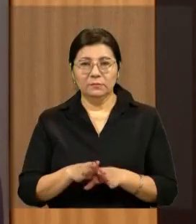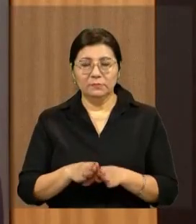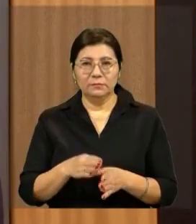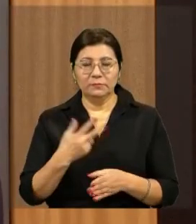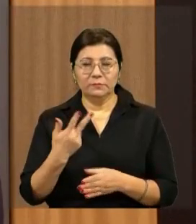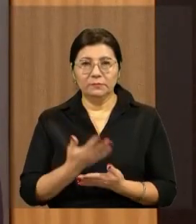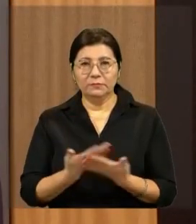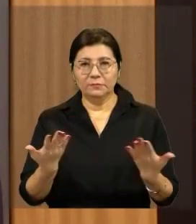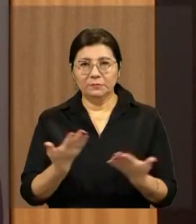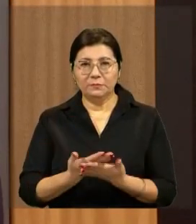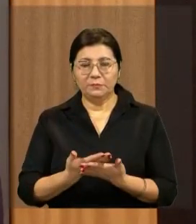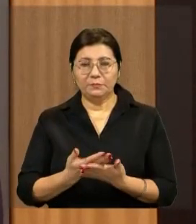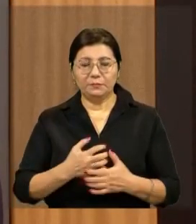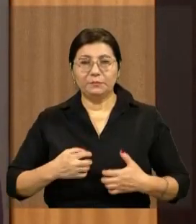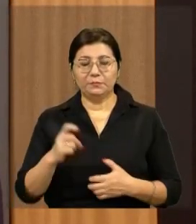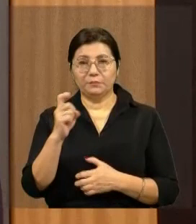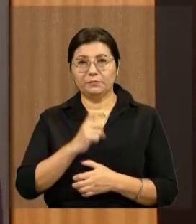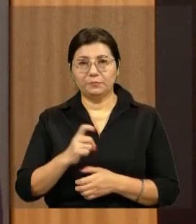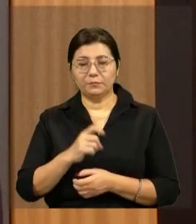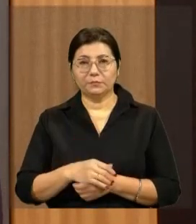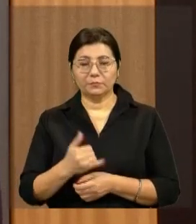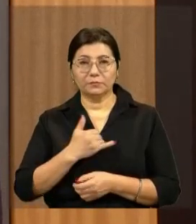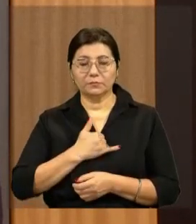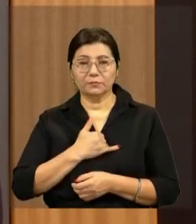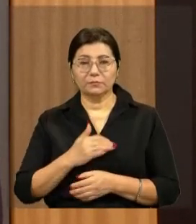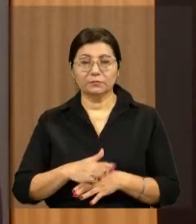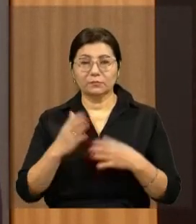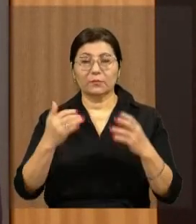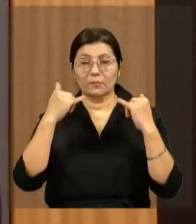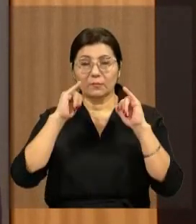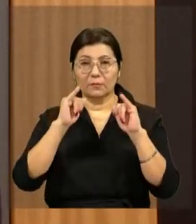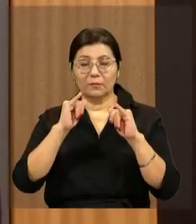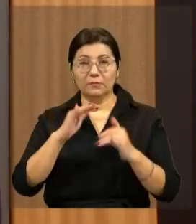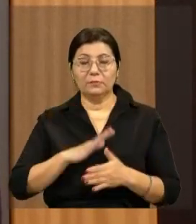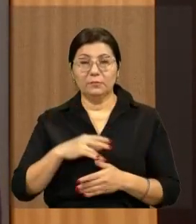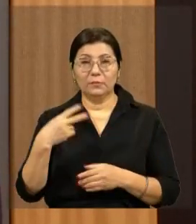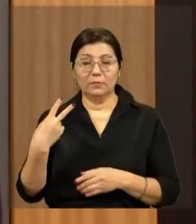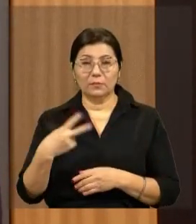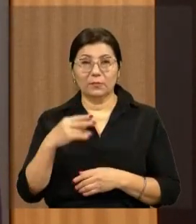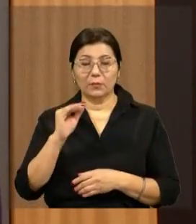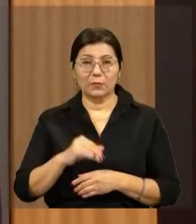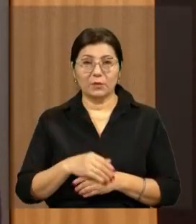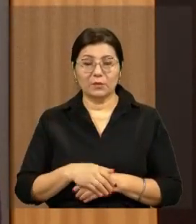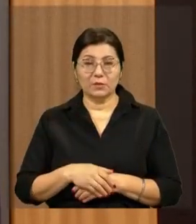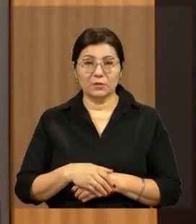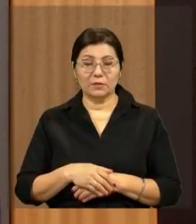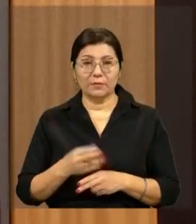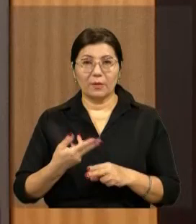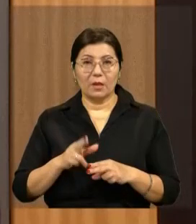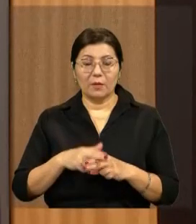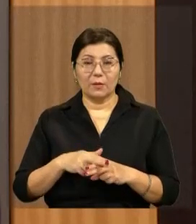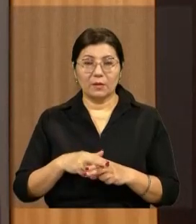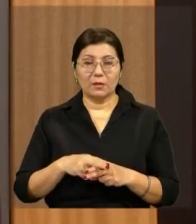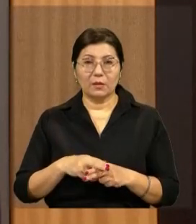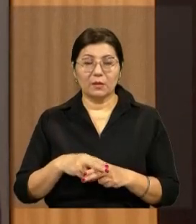Три вида животноводства. У нас крупный рогатый скот, более 2000. Маточный где-то около